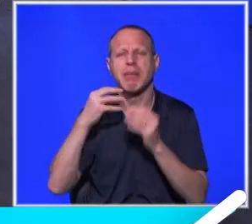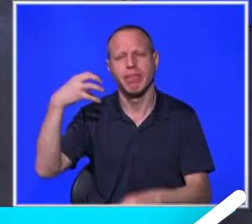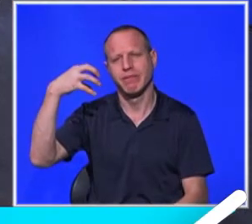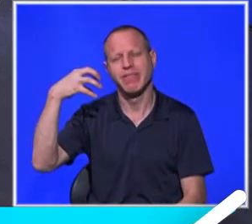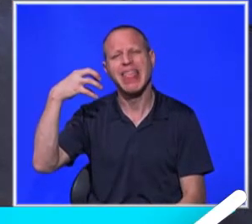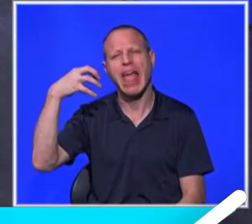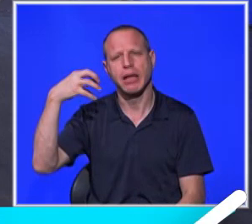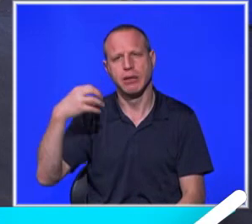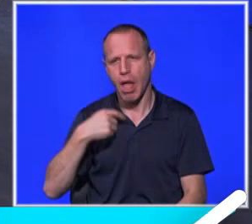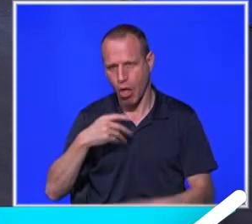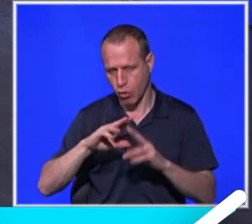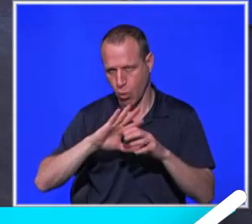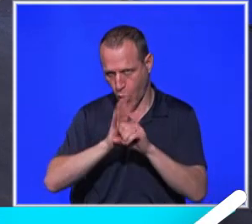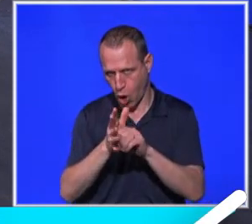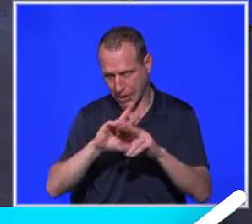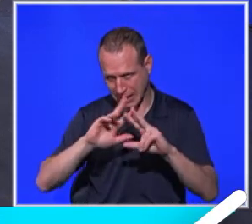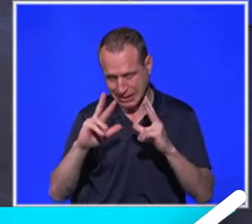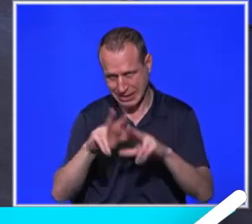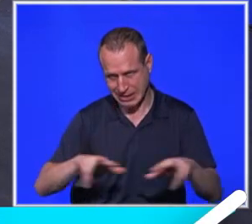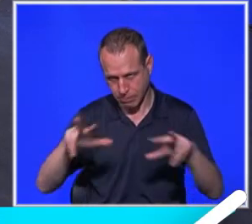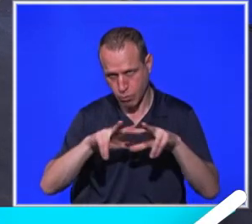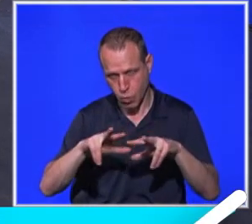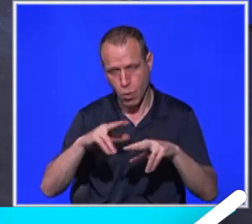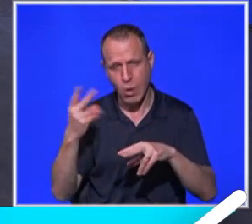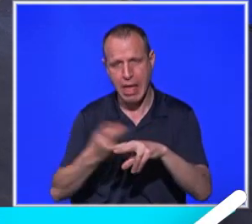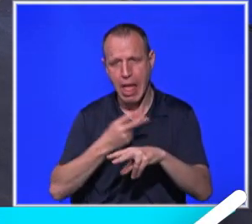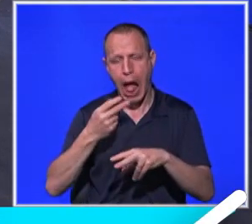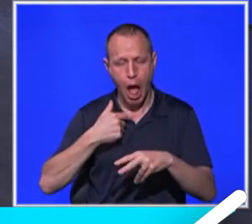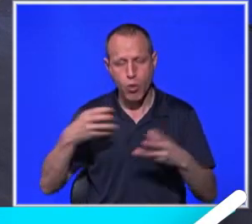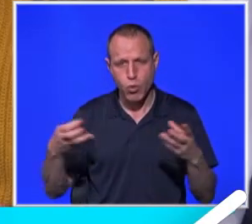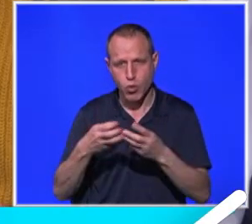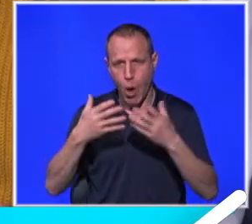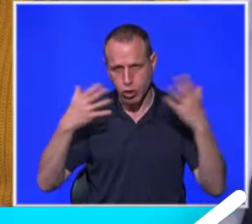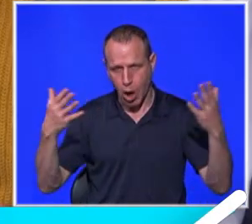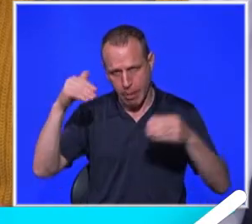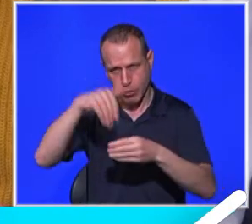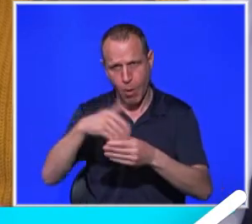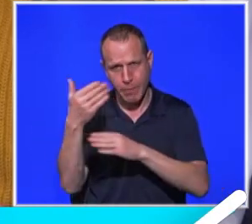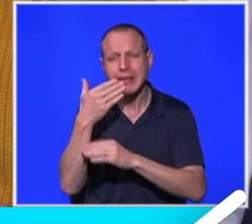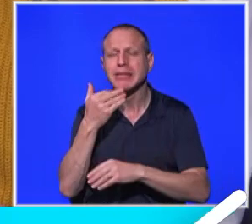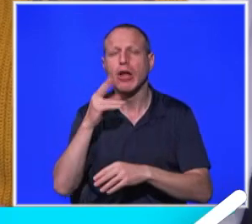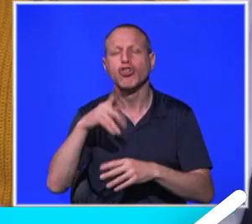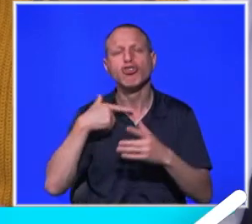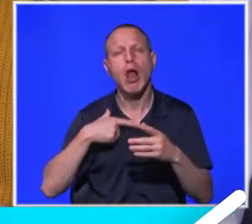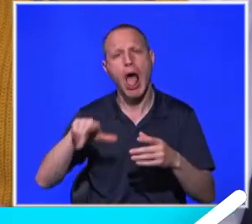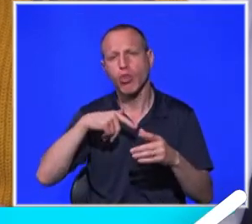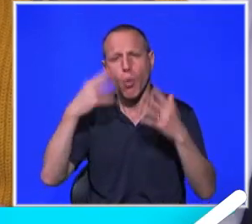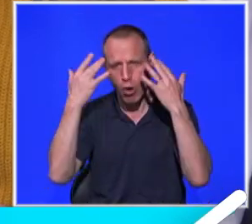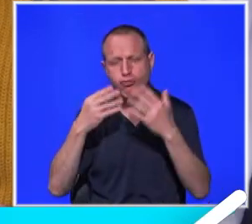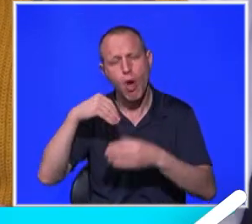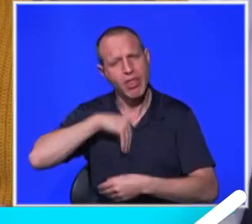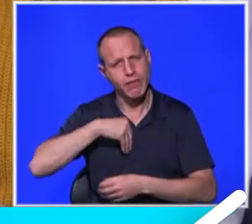כציבור, כהרגל, או אנחנו כתנועה גדולה בתוך מדינת ישראל, יש לנו חשבון נפש של לעשות